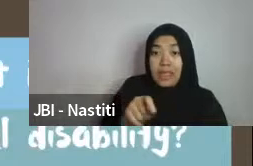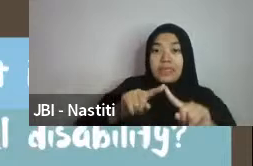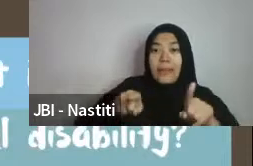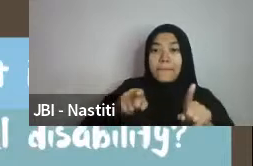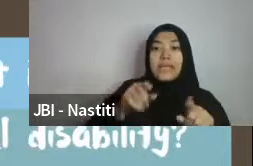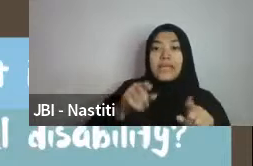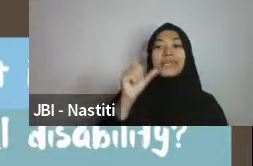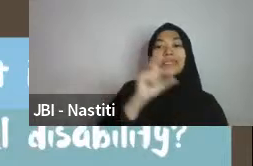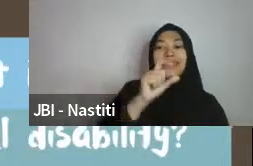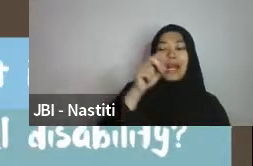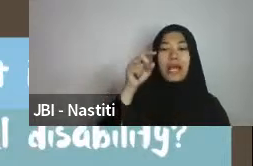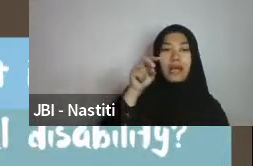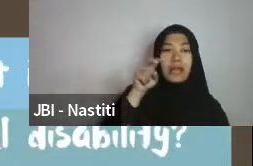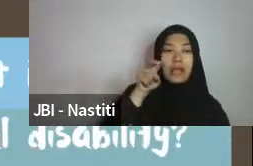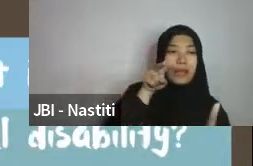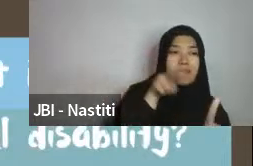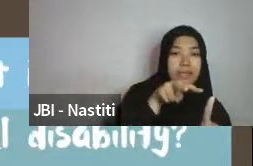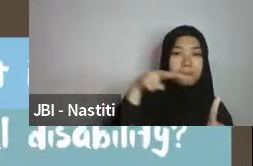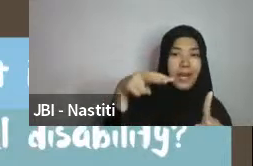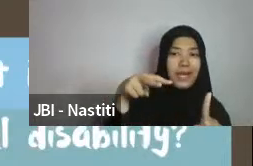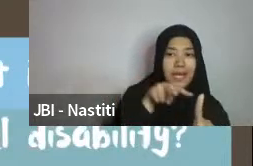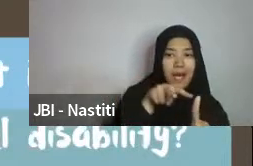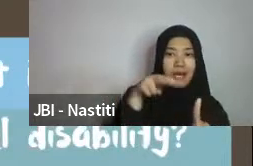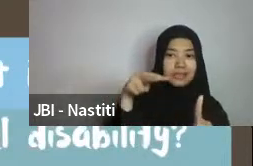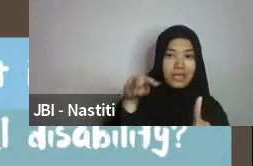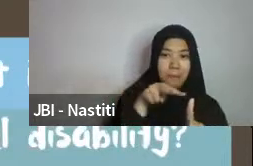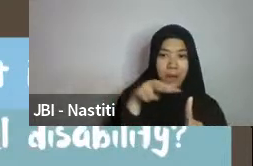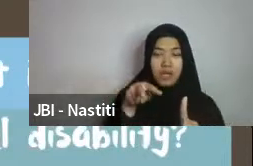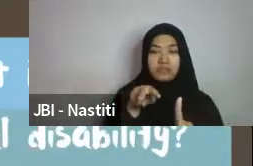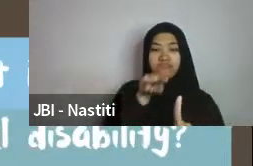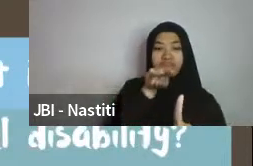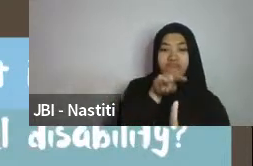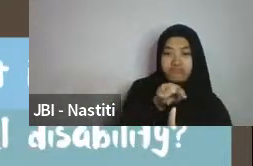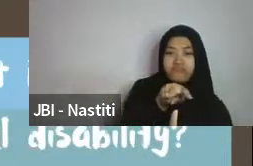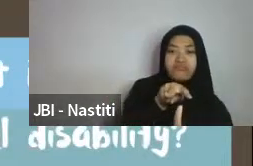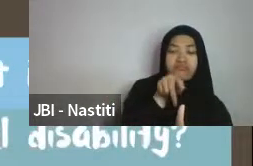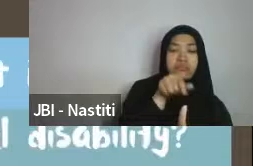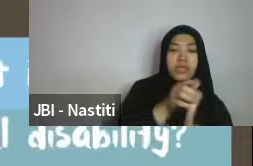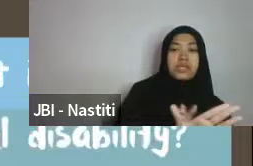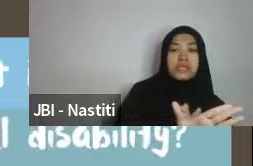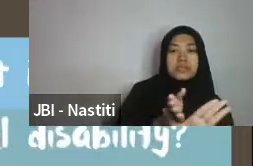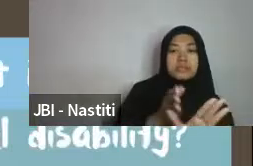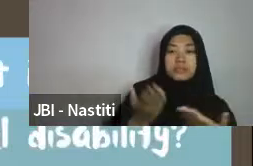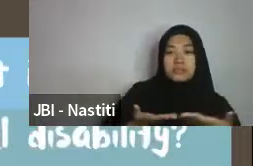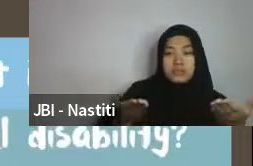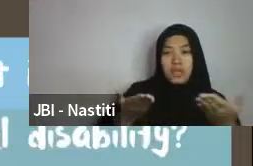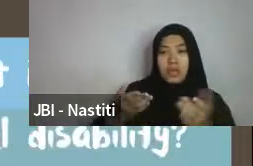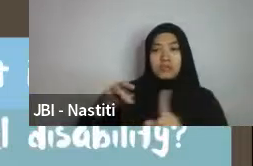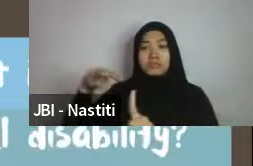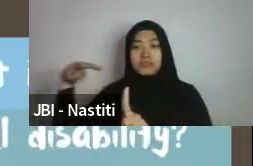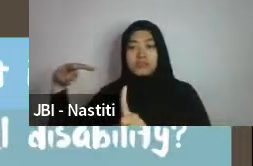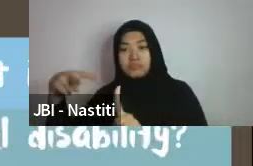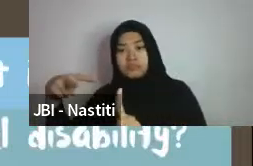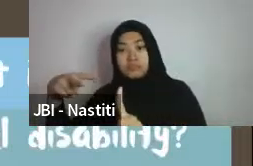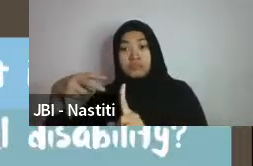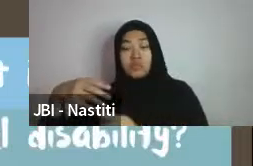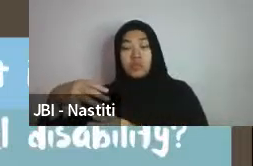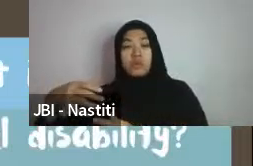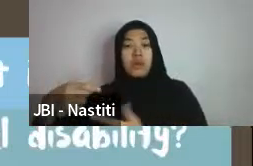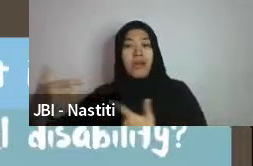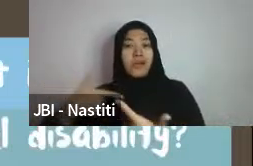sebagai orang dengan gangguan jiwa dengan apabila dia berposisi sebagai a person with psychosocial disabilities. So